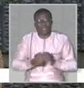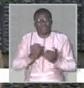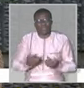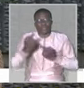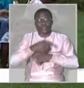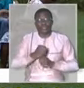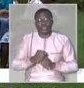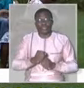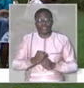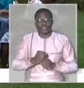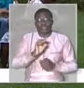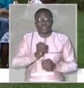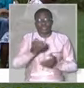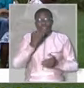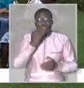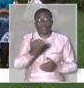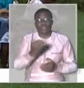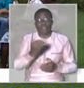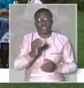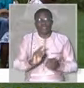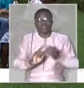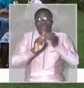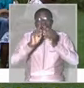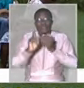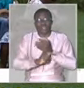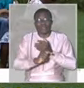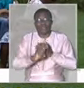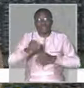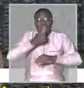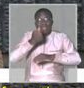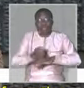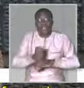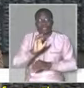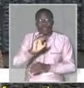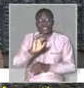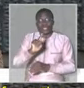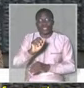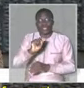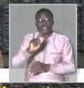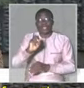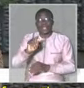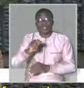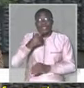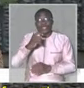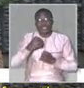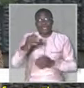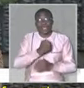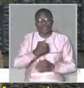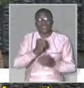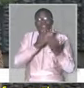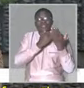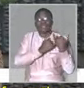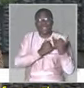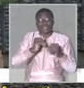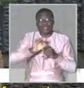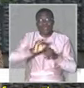Aujourd'hui, je remercie particulièrement la Fondation Claudine Talon qui a pris en charge